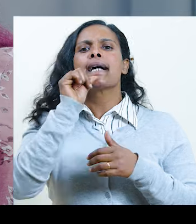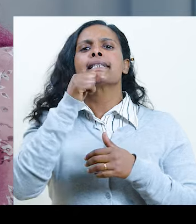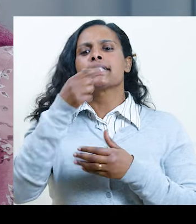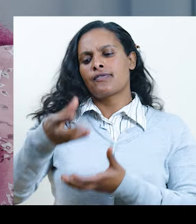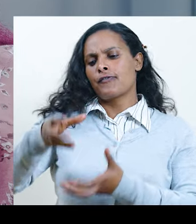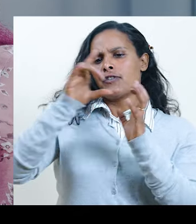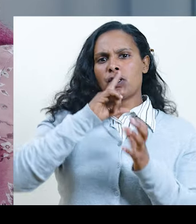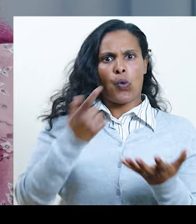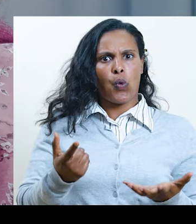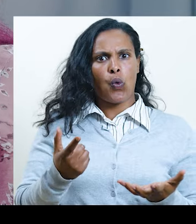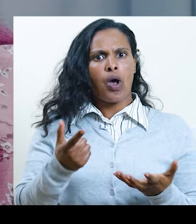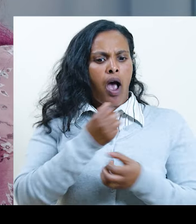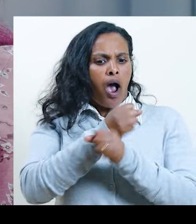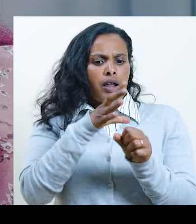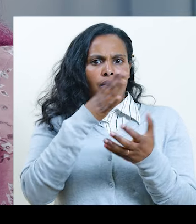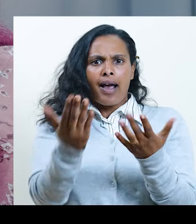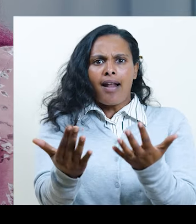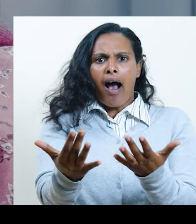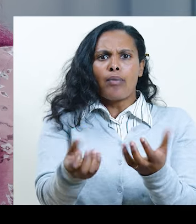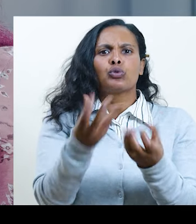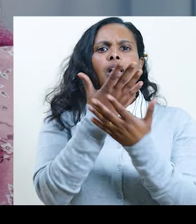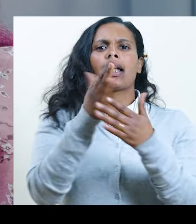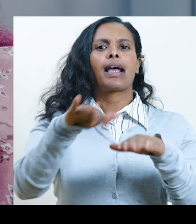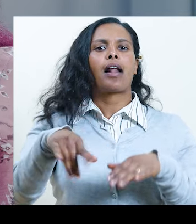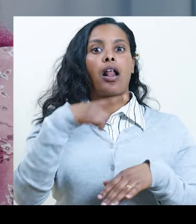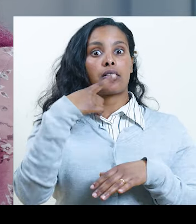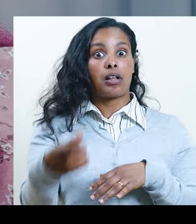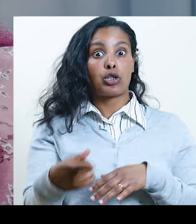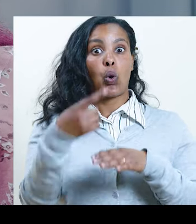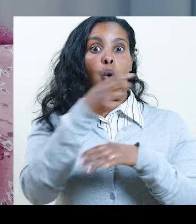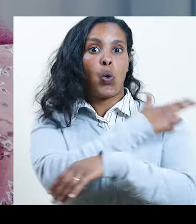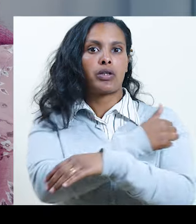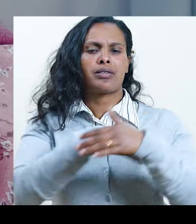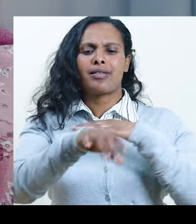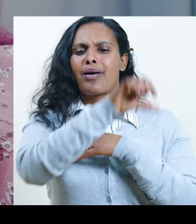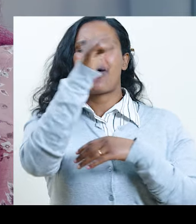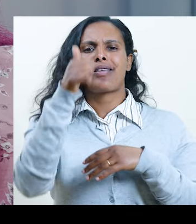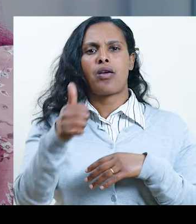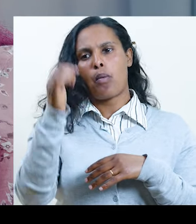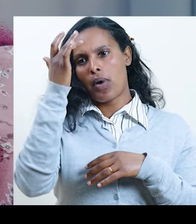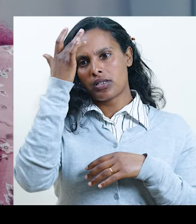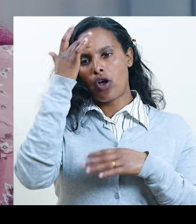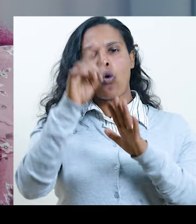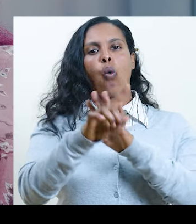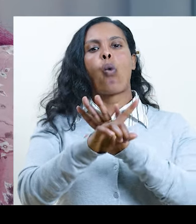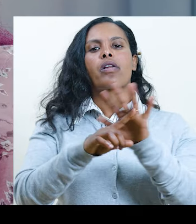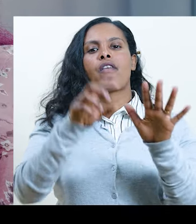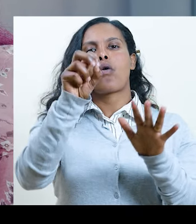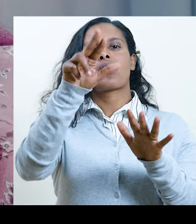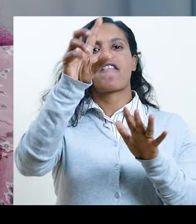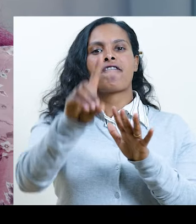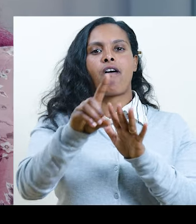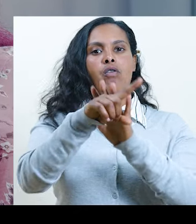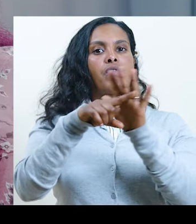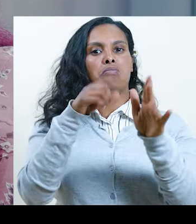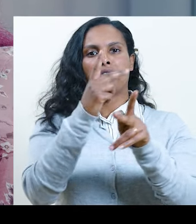ነው ማለት በቃ አልዳንኩም፣ ገና ብዙ ነገር ይቀረኛል ስላቸው እንደ ማንኛውም ፔሸንት ወረፋ ጠብቀሽ